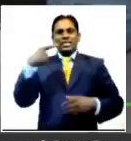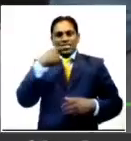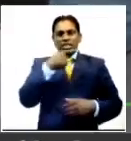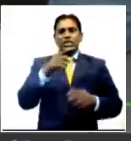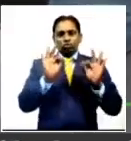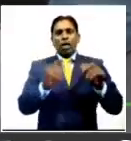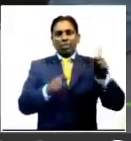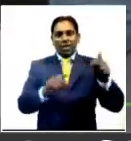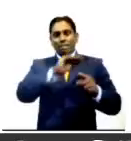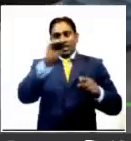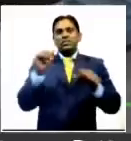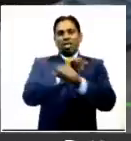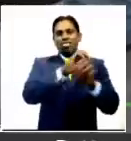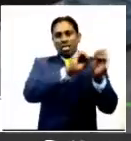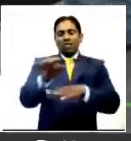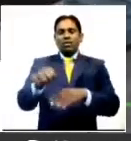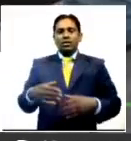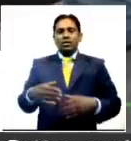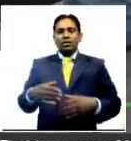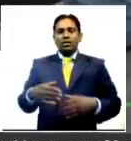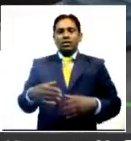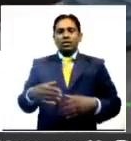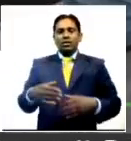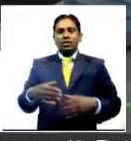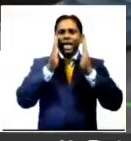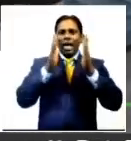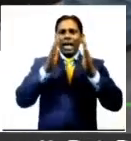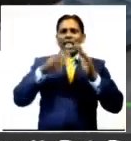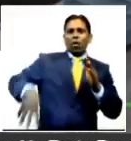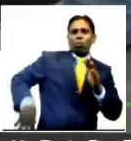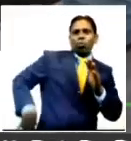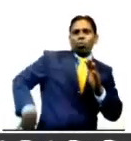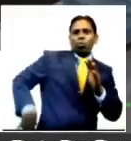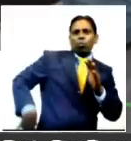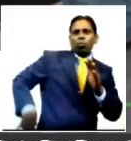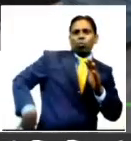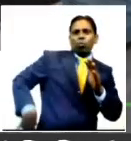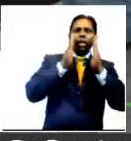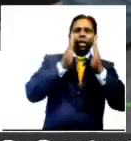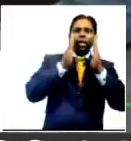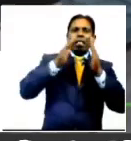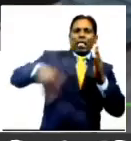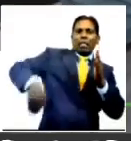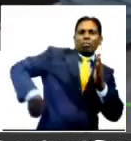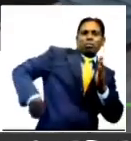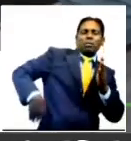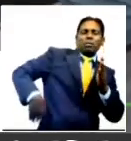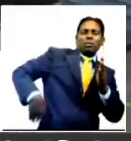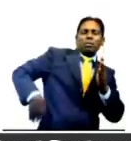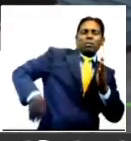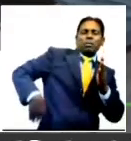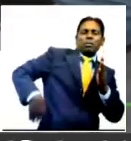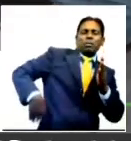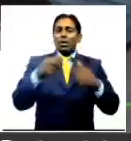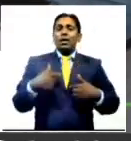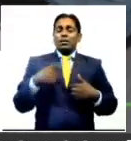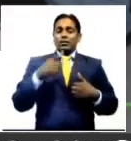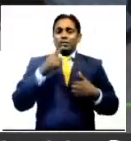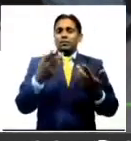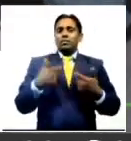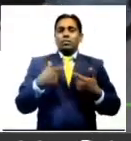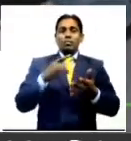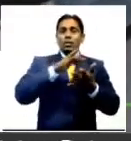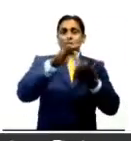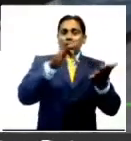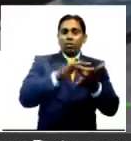hina යන්නේ පස්සපැත්තෙන් අවුරුද්දයි මාස දෙකයි වැඩ කරන විරු ආවිල්ලා මහා බැංකු මොහොරුන්ට දඬුවම් දුන්නෙත් නැහැ පාස්කු ප්‍රහාරකයන්ට